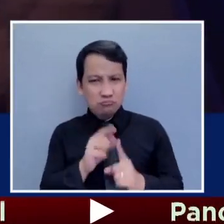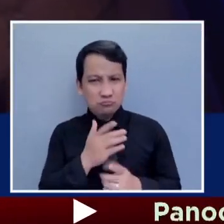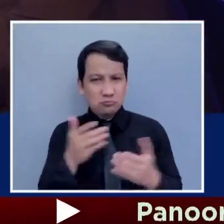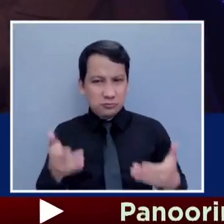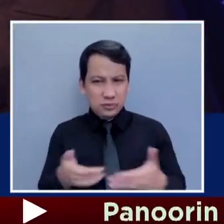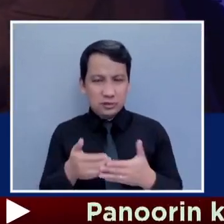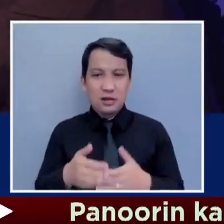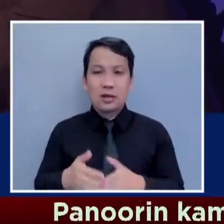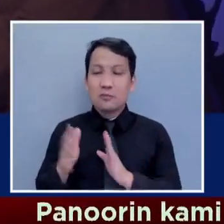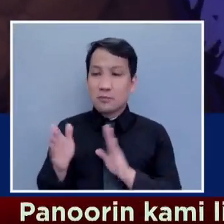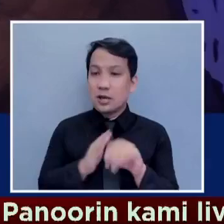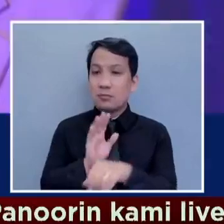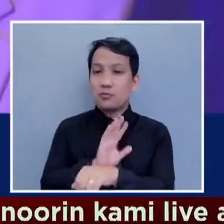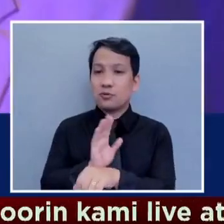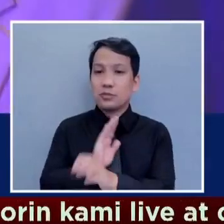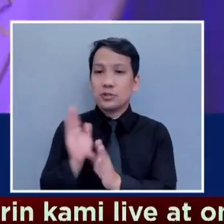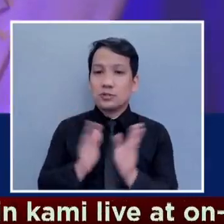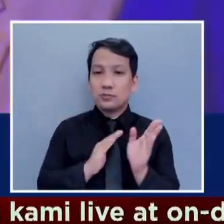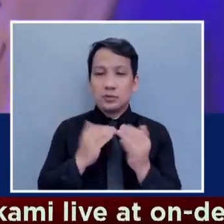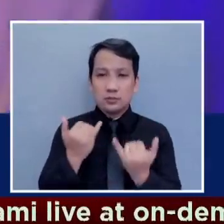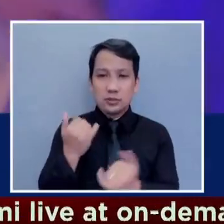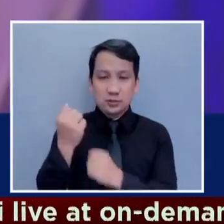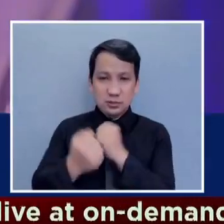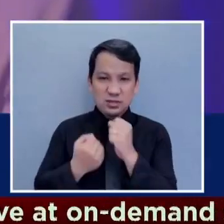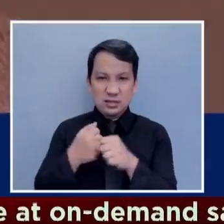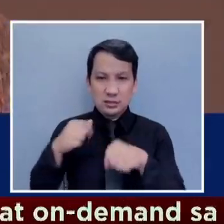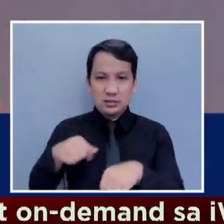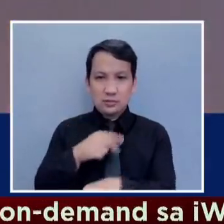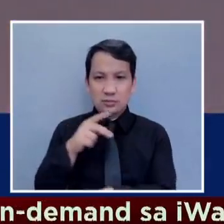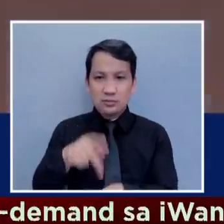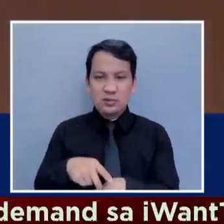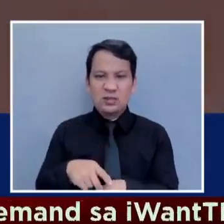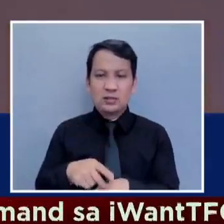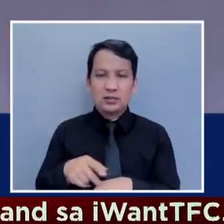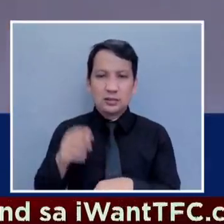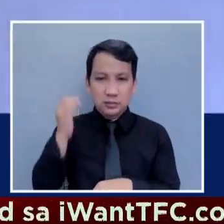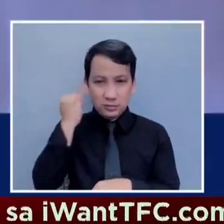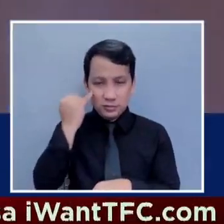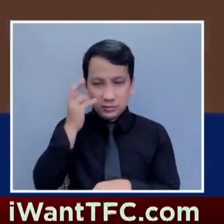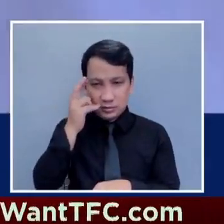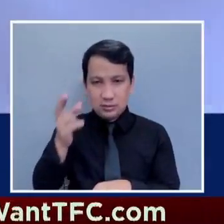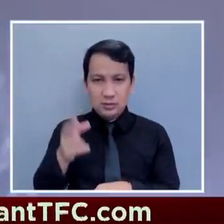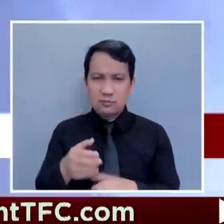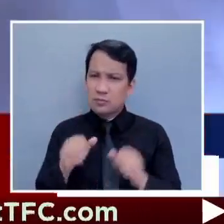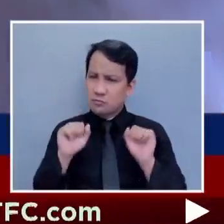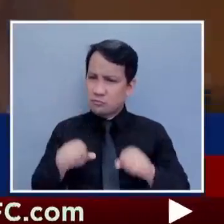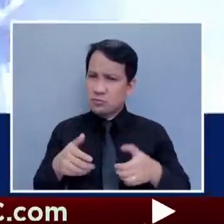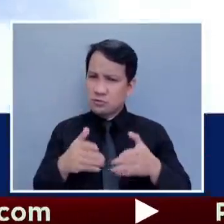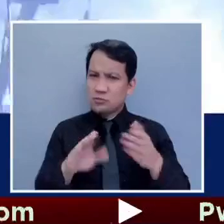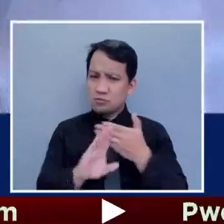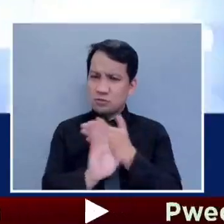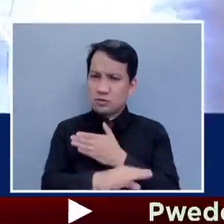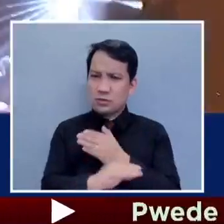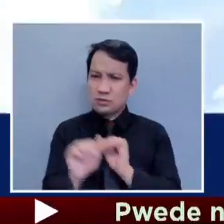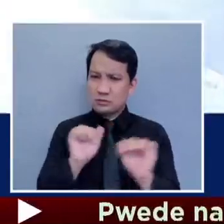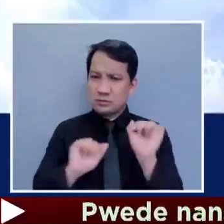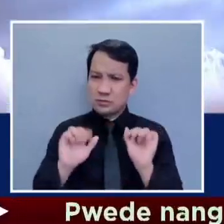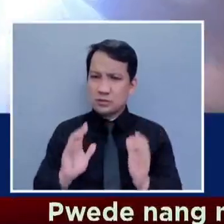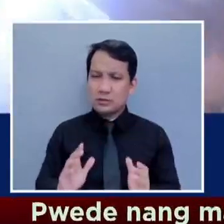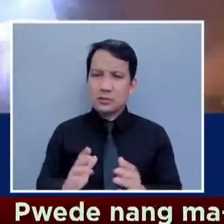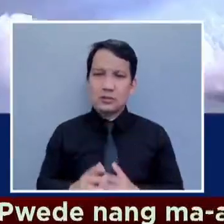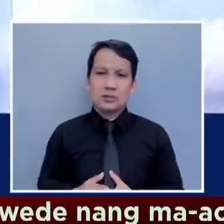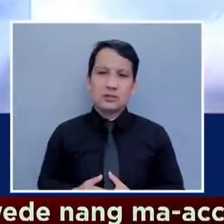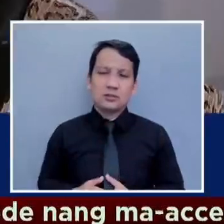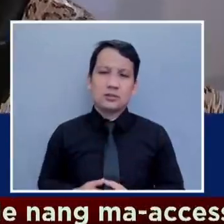movie plans para kay Nadine ngayong taon dito sa Pinas. Pero si James, game din bang bumalik sa pag-arte? It's definitely